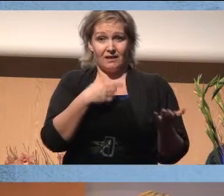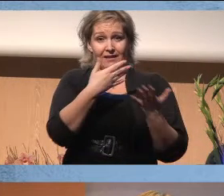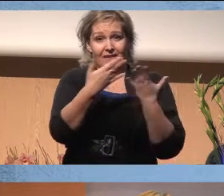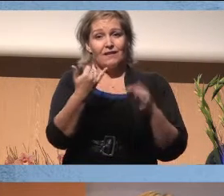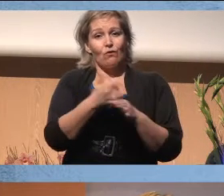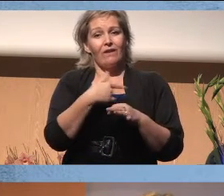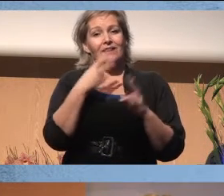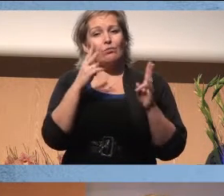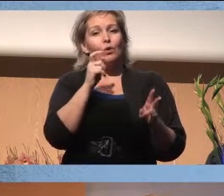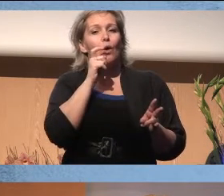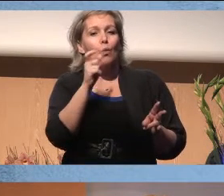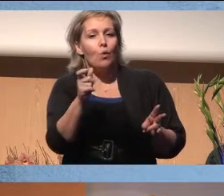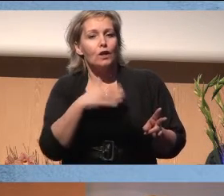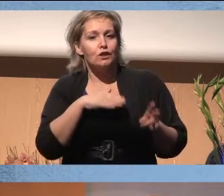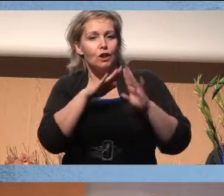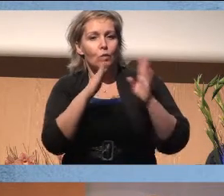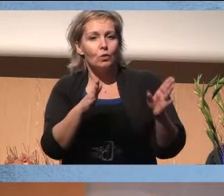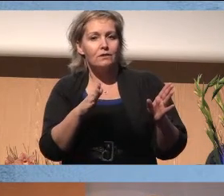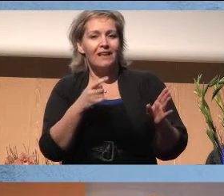hvordan vi bruker ordet.